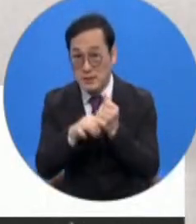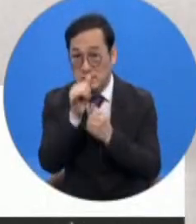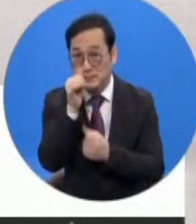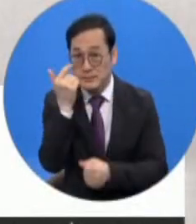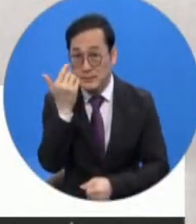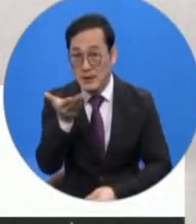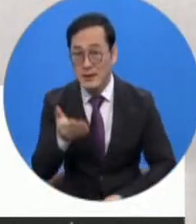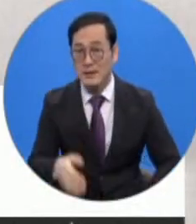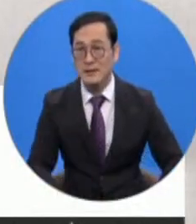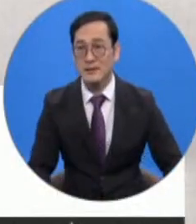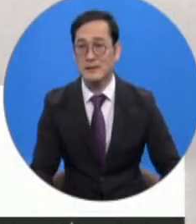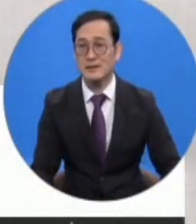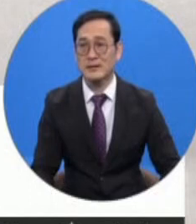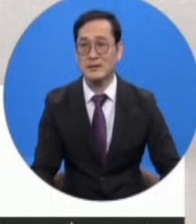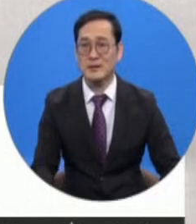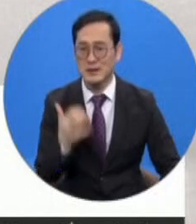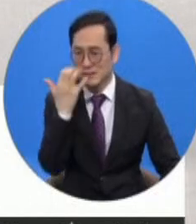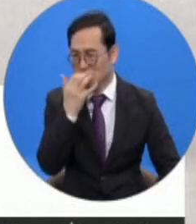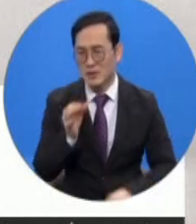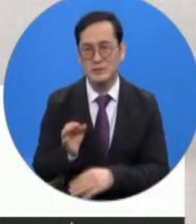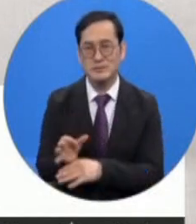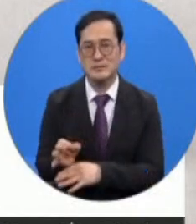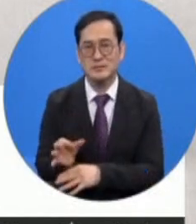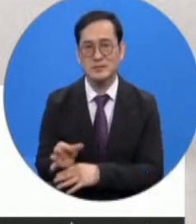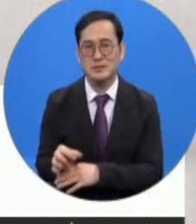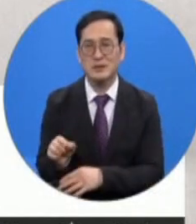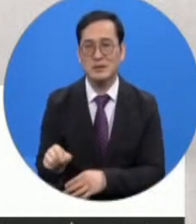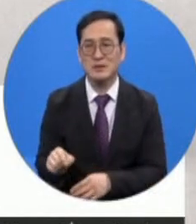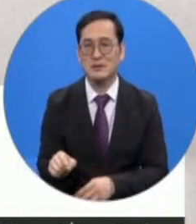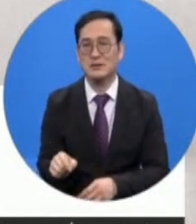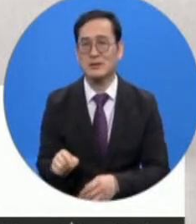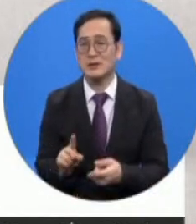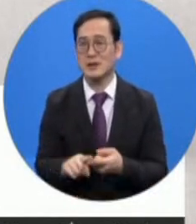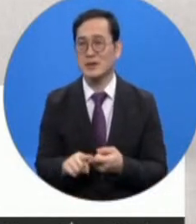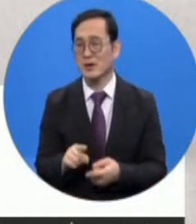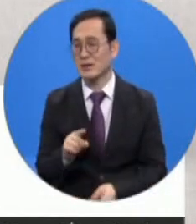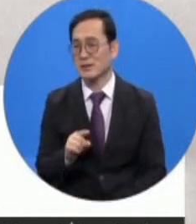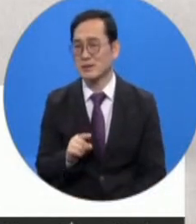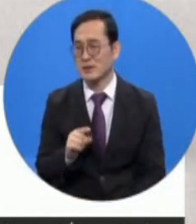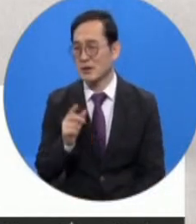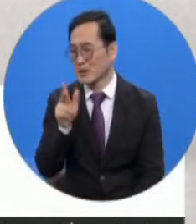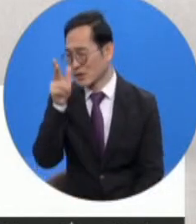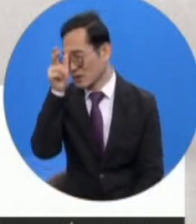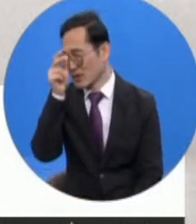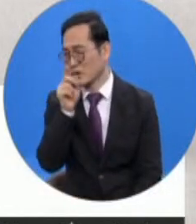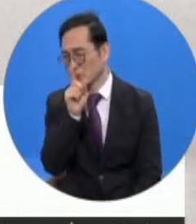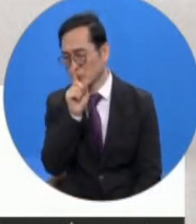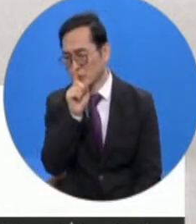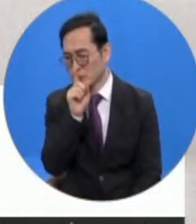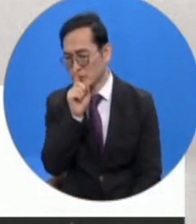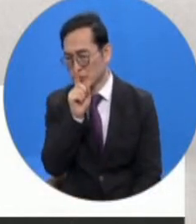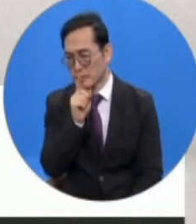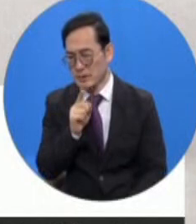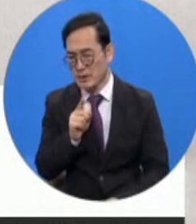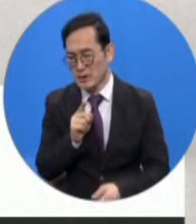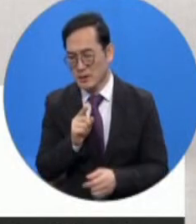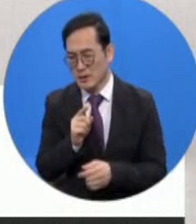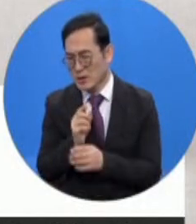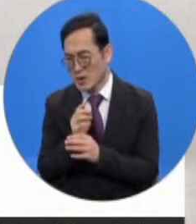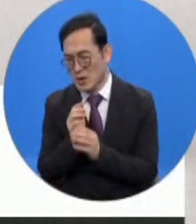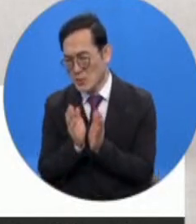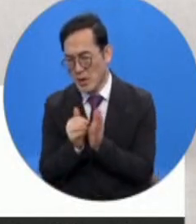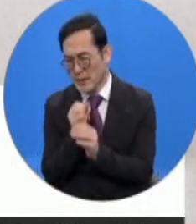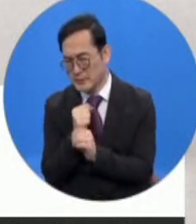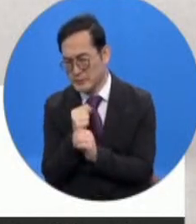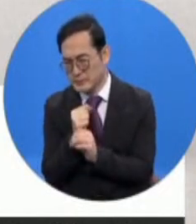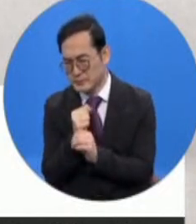같은 경우는 아주 은밀하게 아주 독보서처럼 하는 것이기 때문에 현장을 덮쳐가지고 일정한 증거물 같은 것들이 확보가 되지 않는